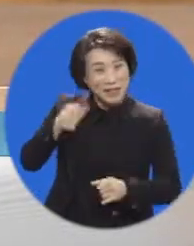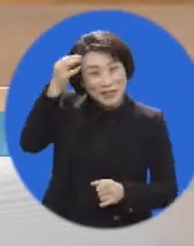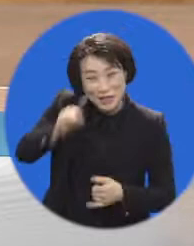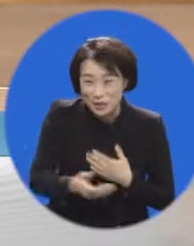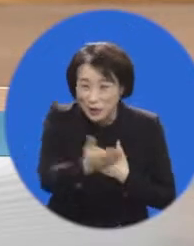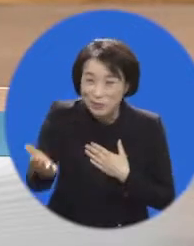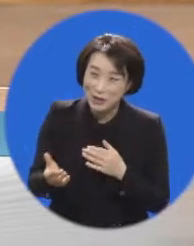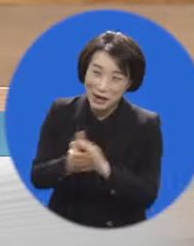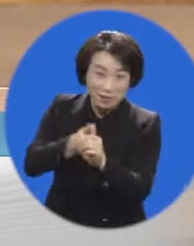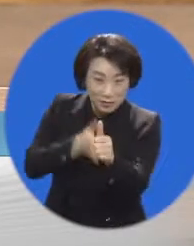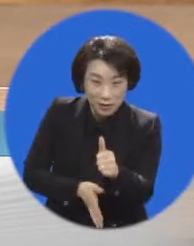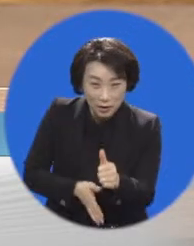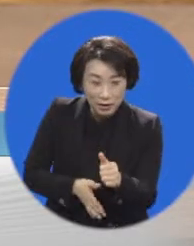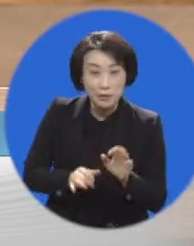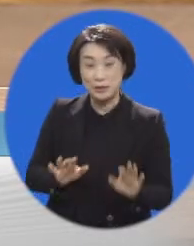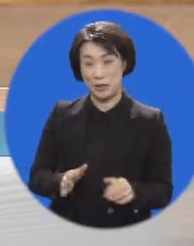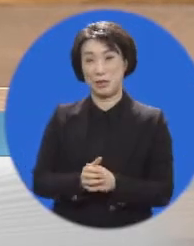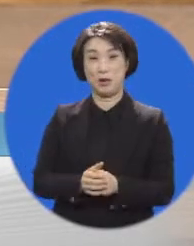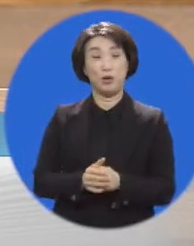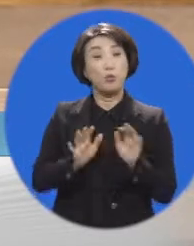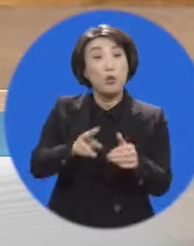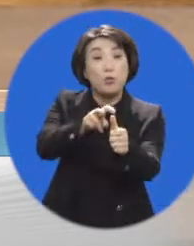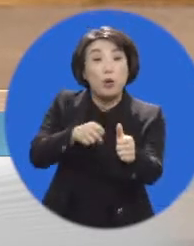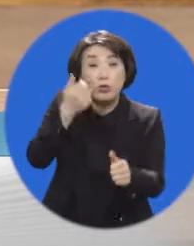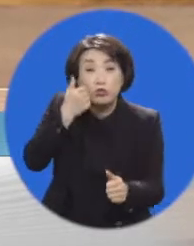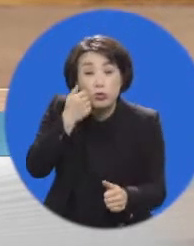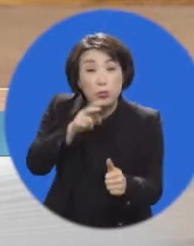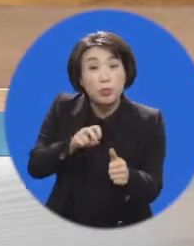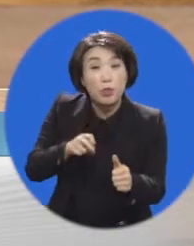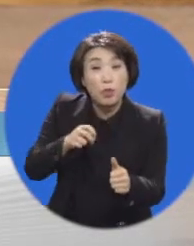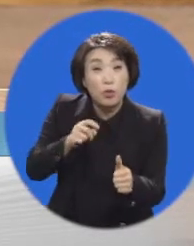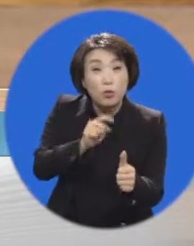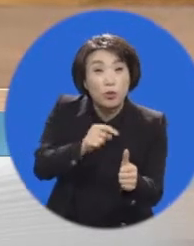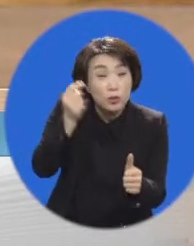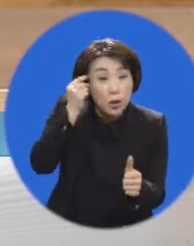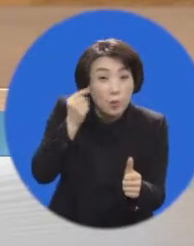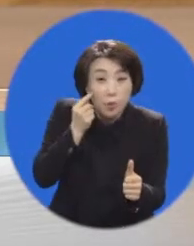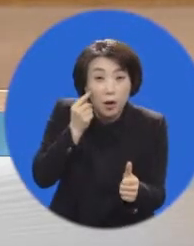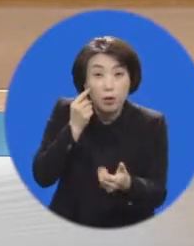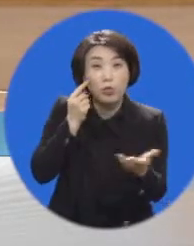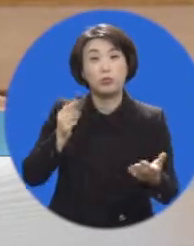그럼 미워하면 누구 미워하는 거야? 판단해봐.